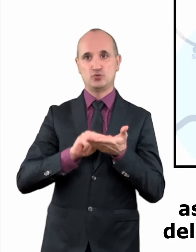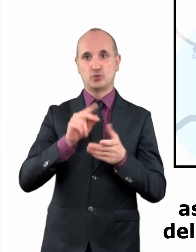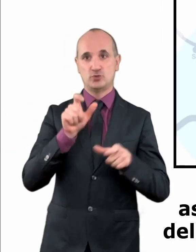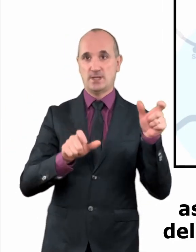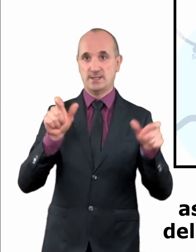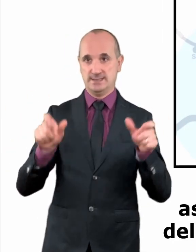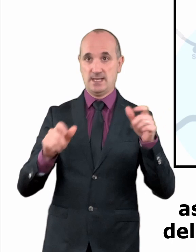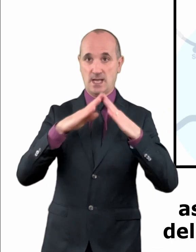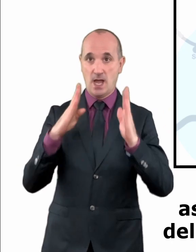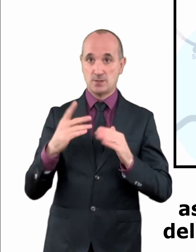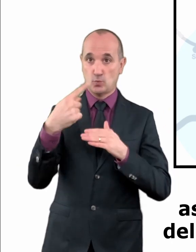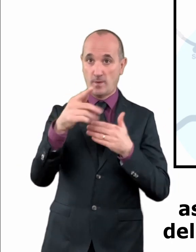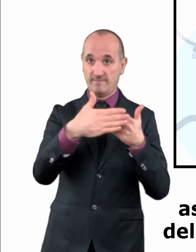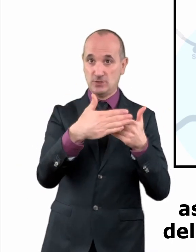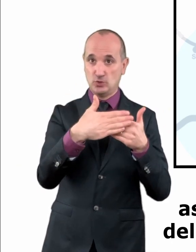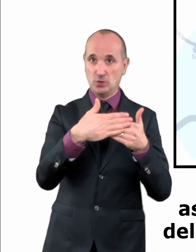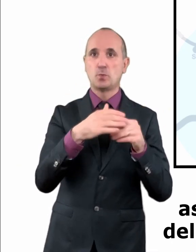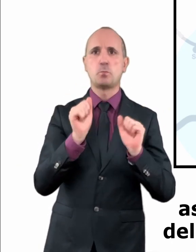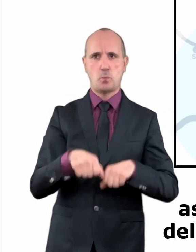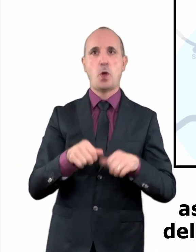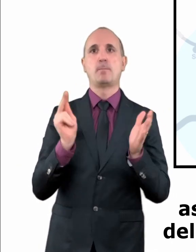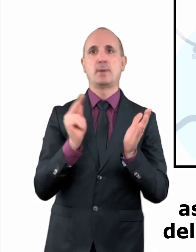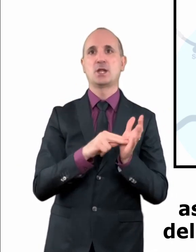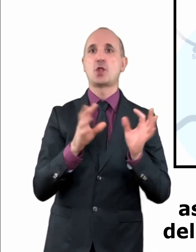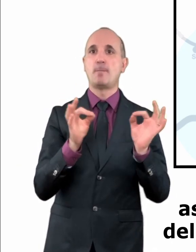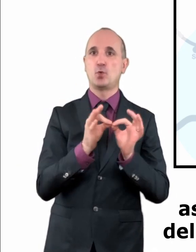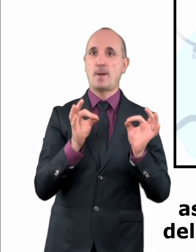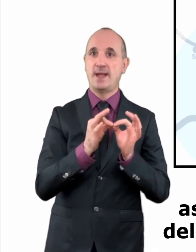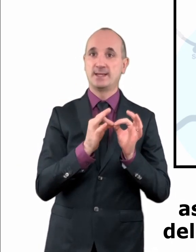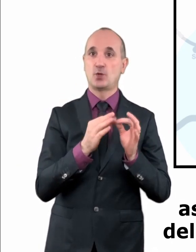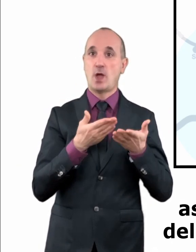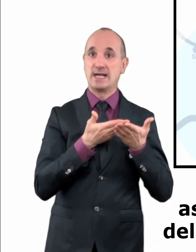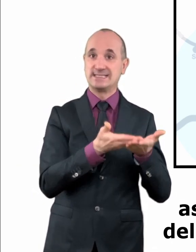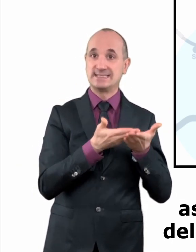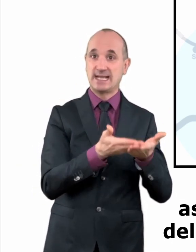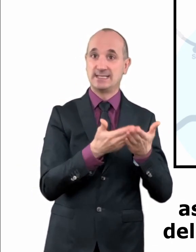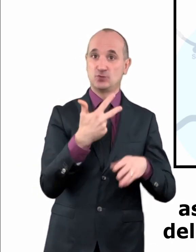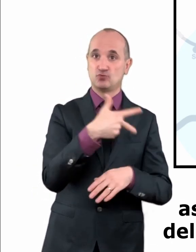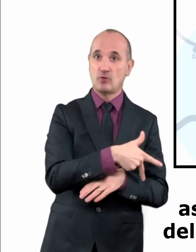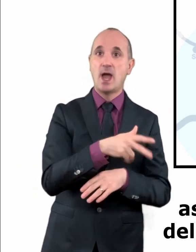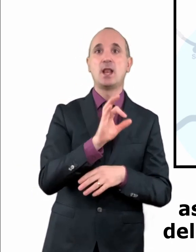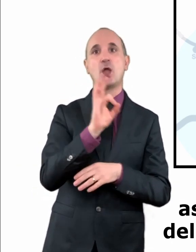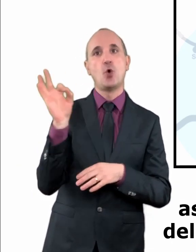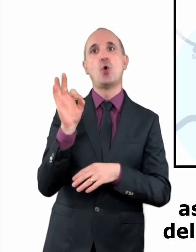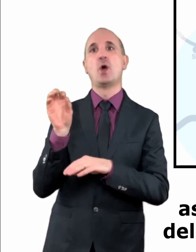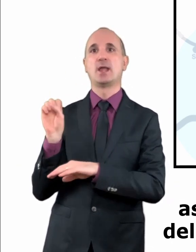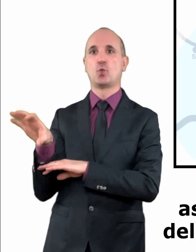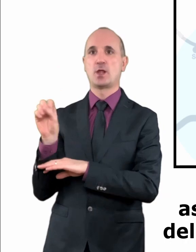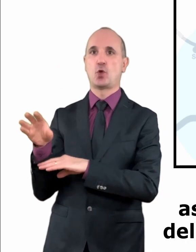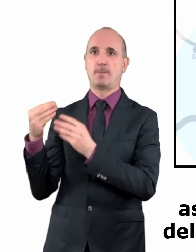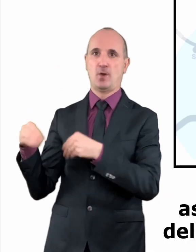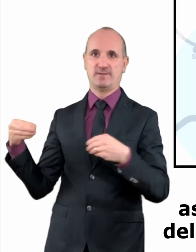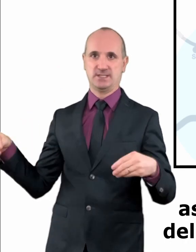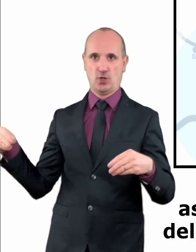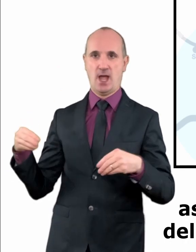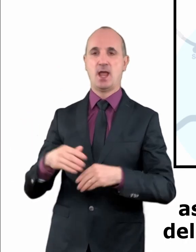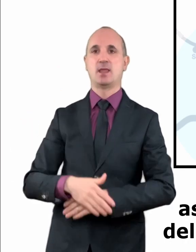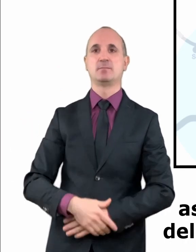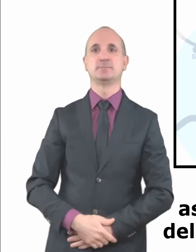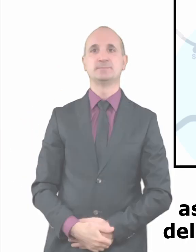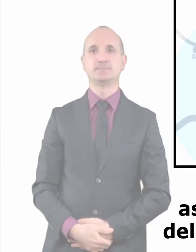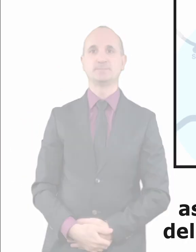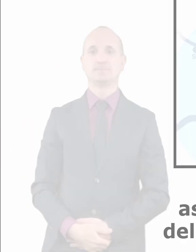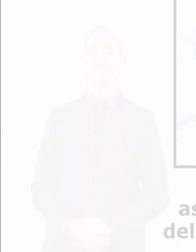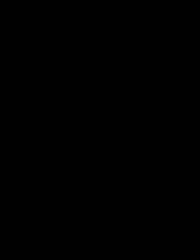puoi prenotare un appuntamento con assistenti sociali o educatori professionali dell'ufficio della cittadinanza più vicino a